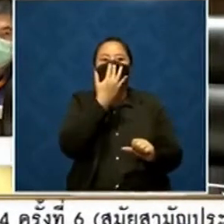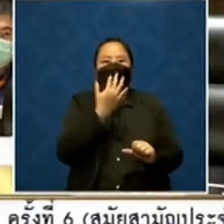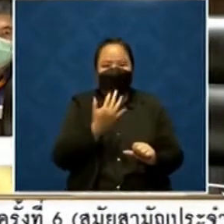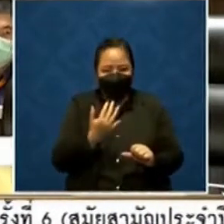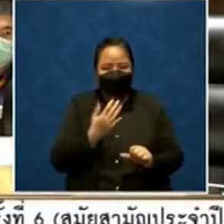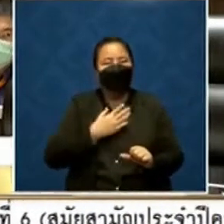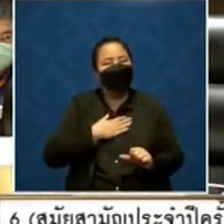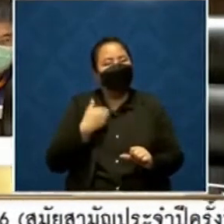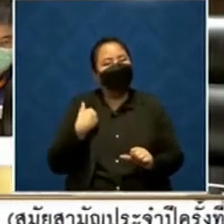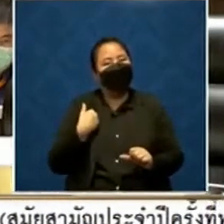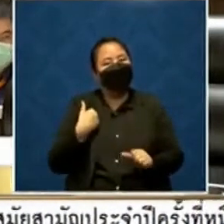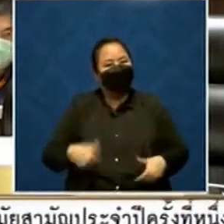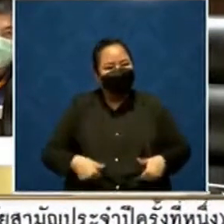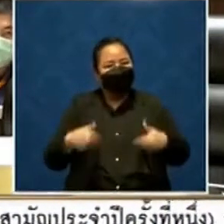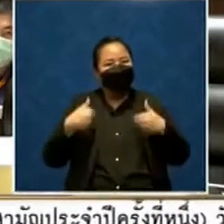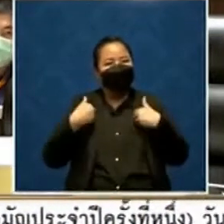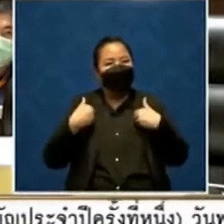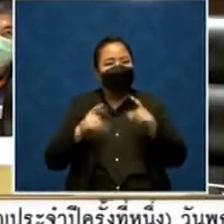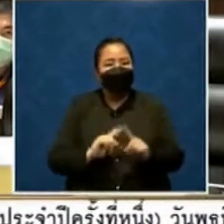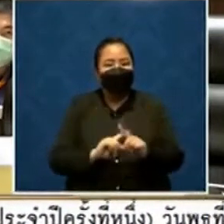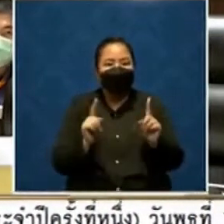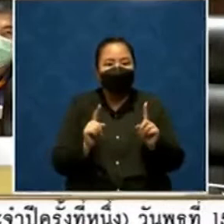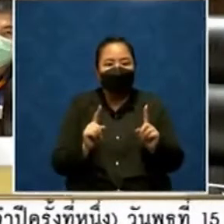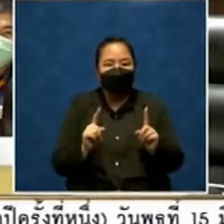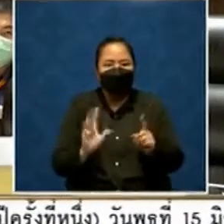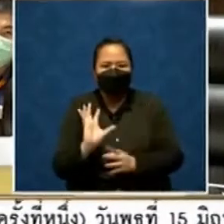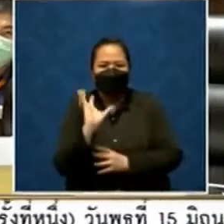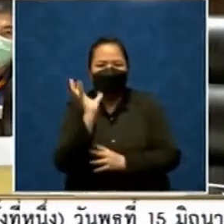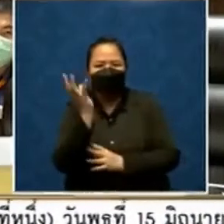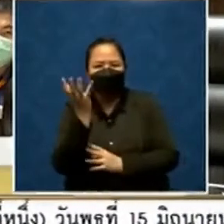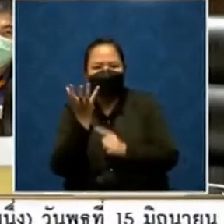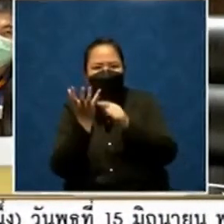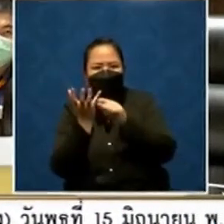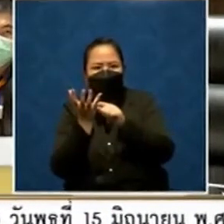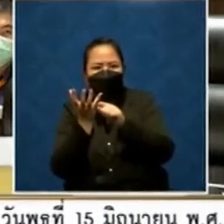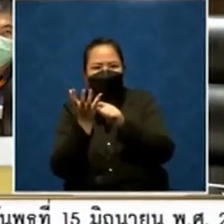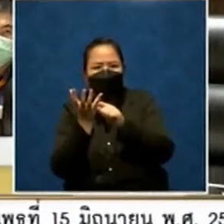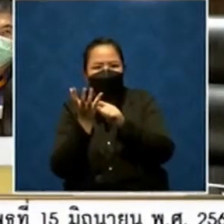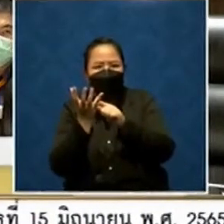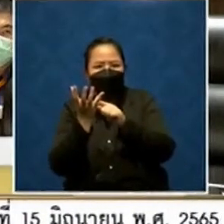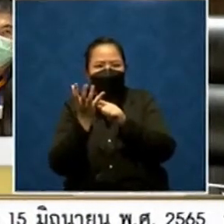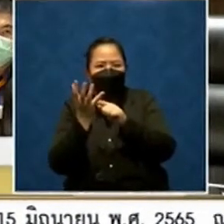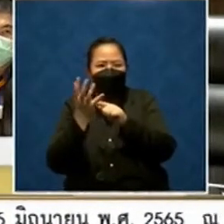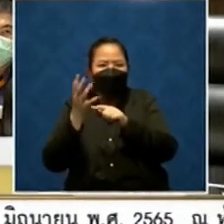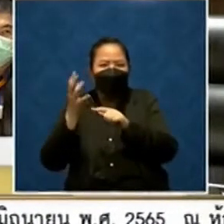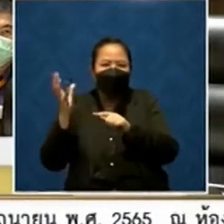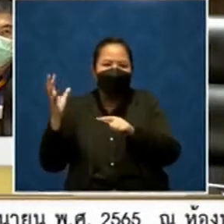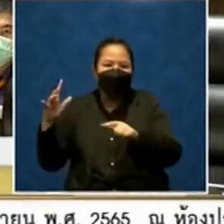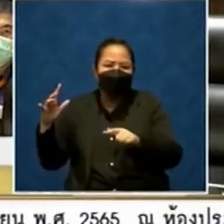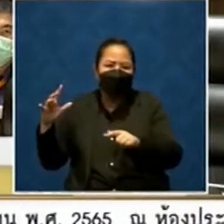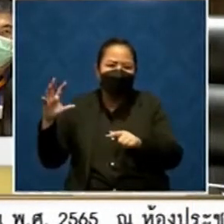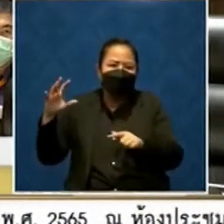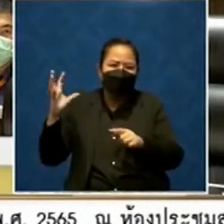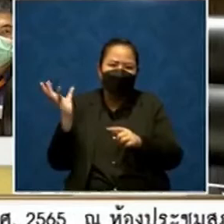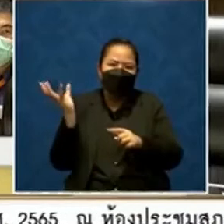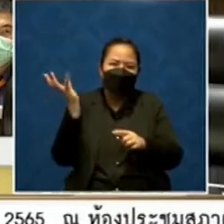ลที่มาโหวตให้เราเนี่ยคือเราแบบเดินเข้าไปหาเขาเพื่อไปขอหรือว่าจริงๆ